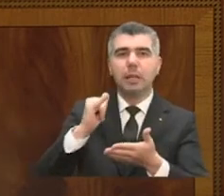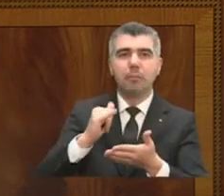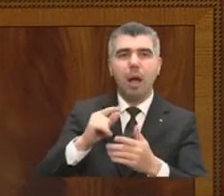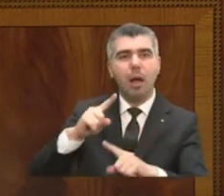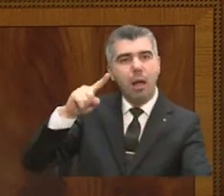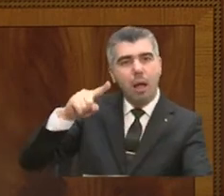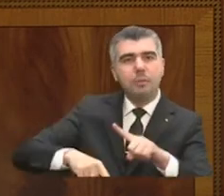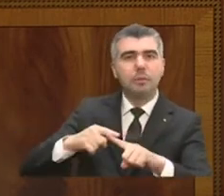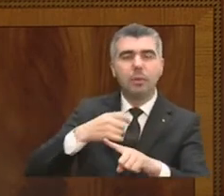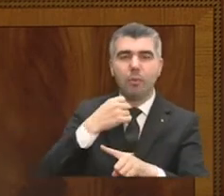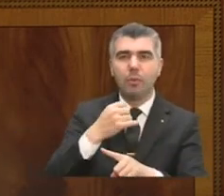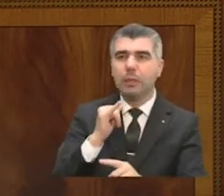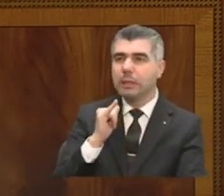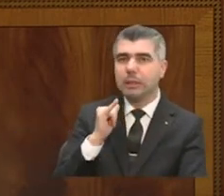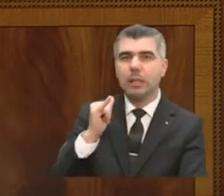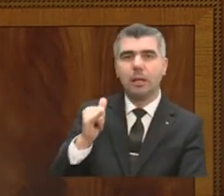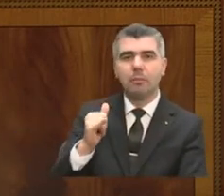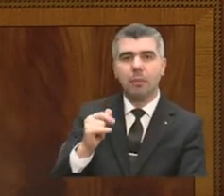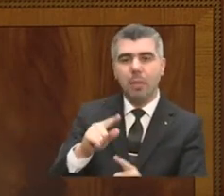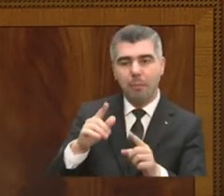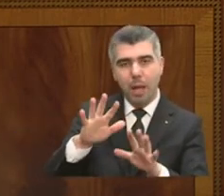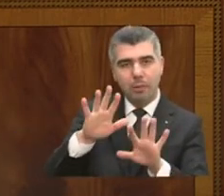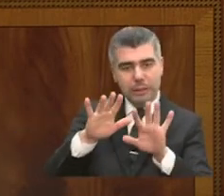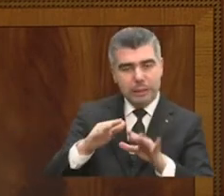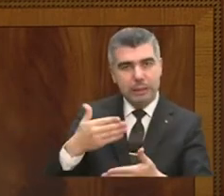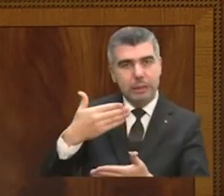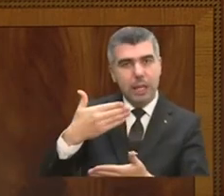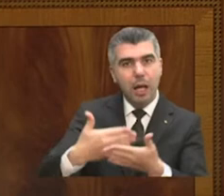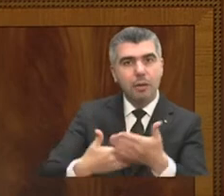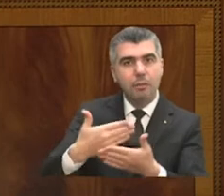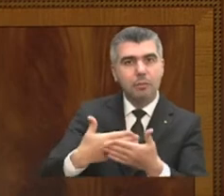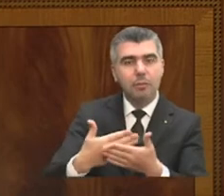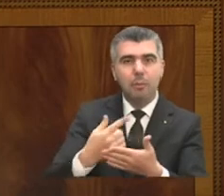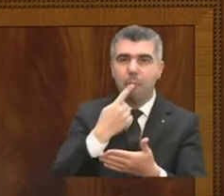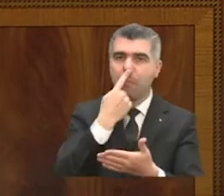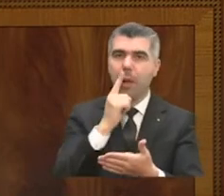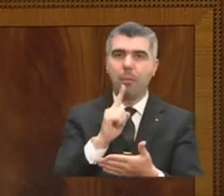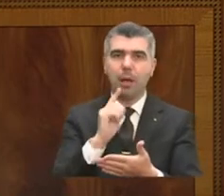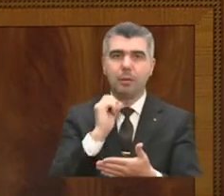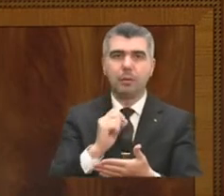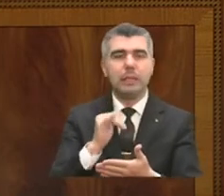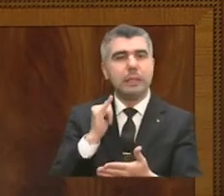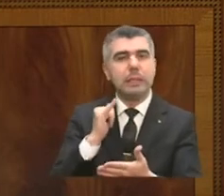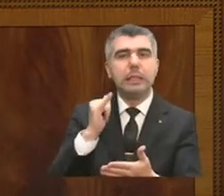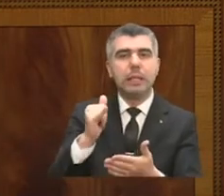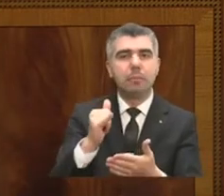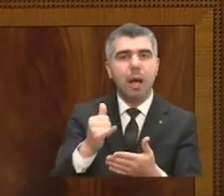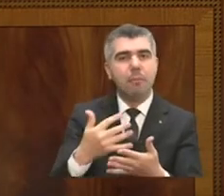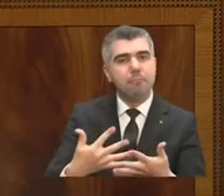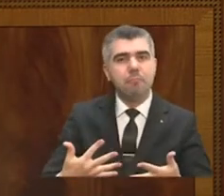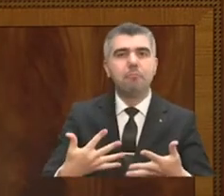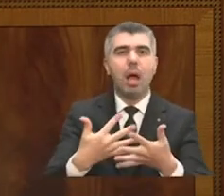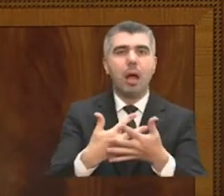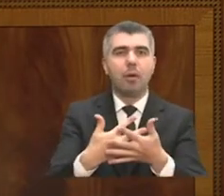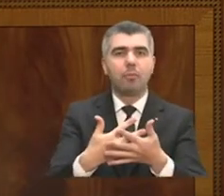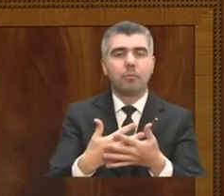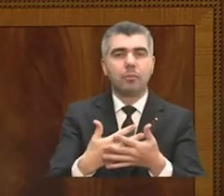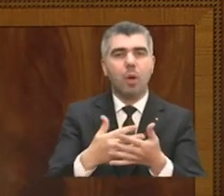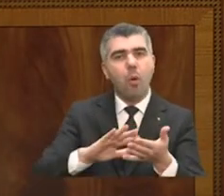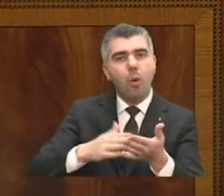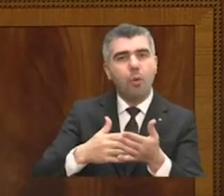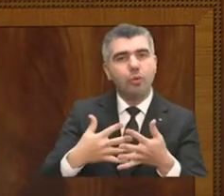les intérêts, nos intérêts ici au Maroc. Donc nous rejetons fermement